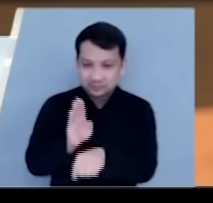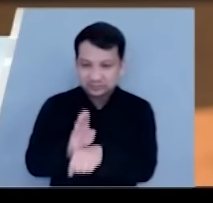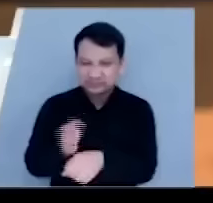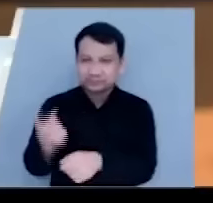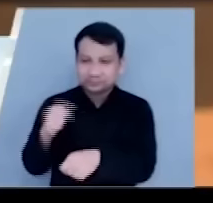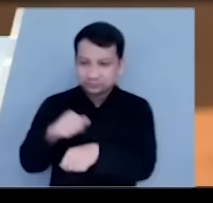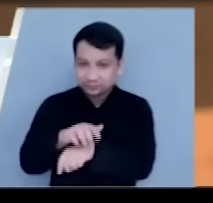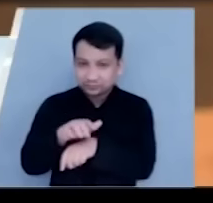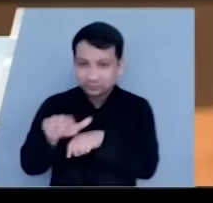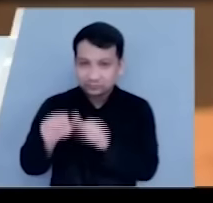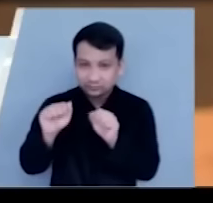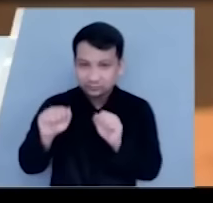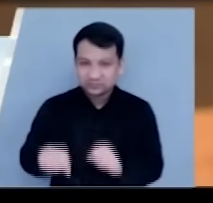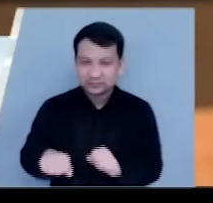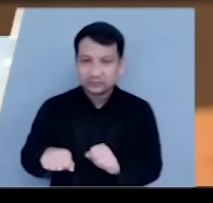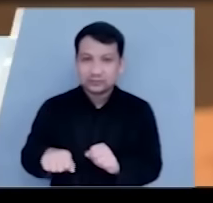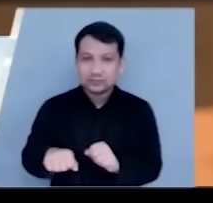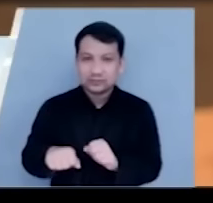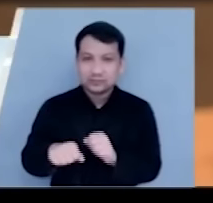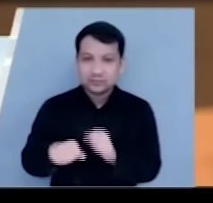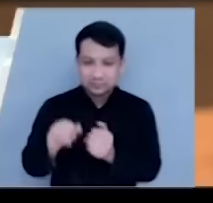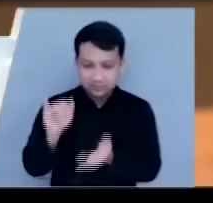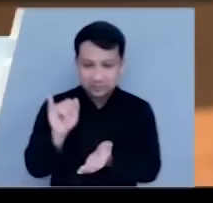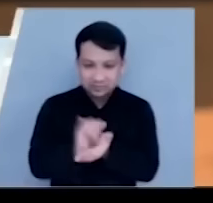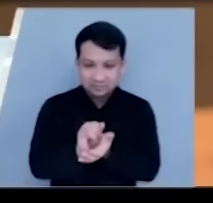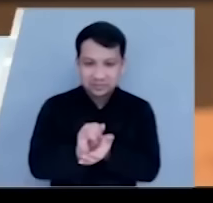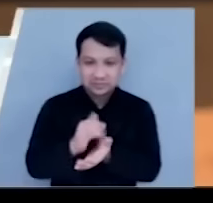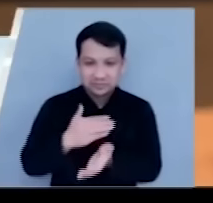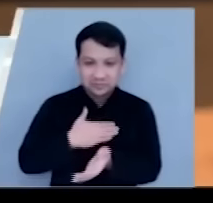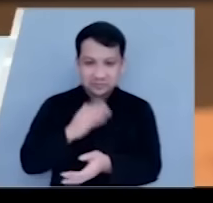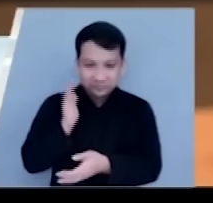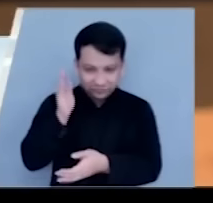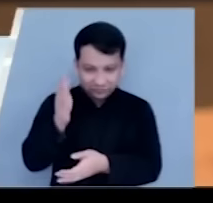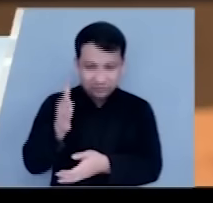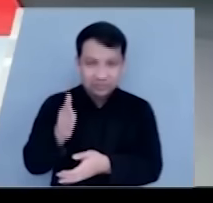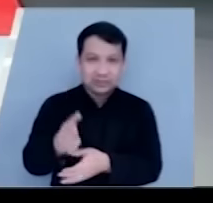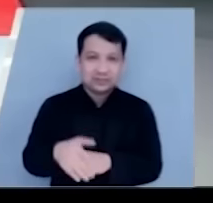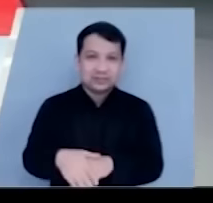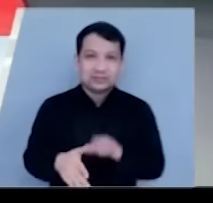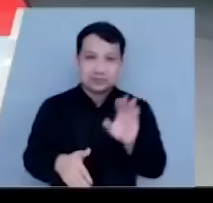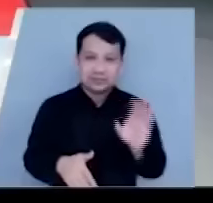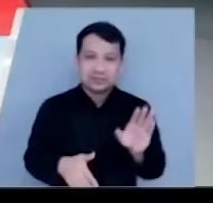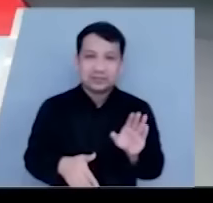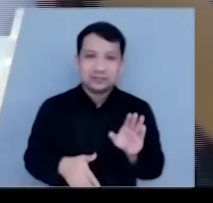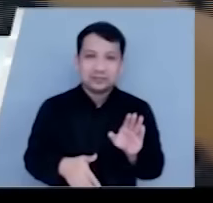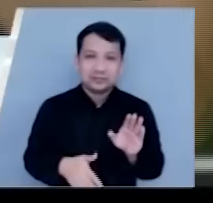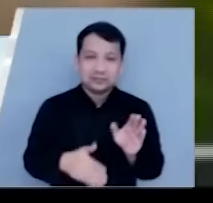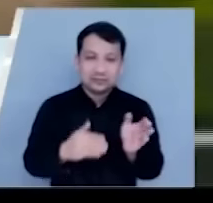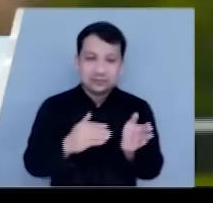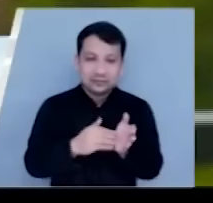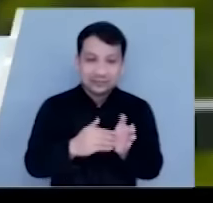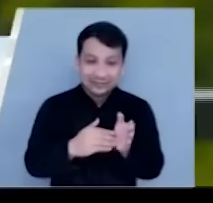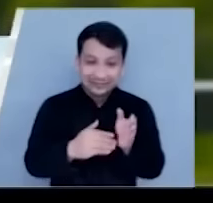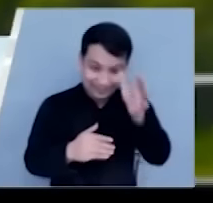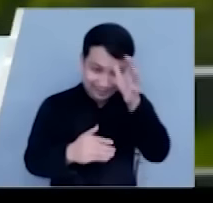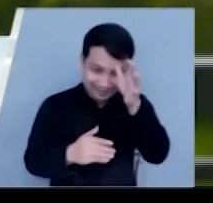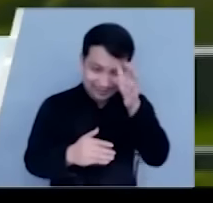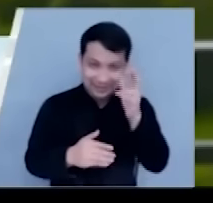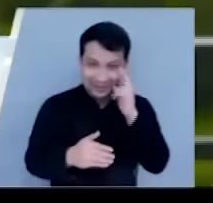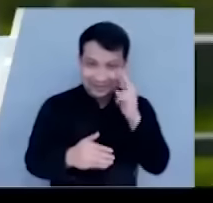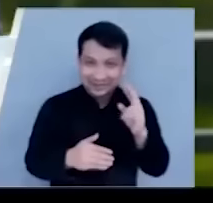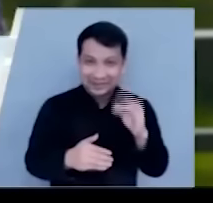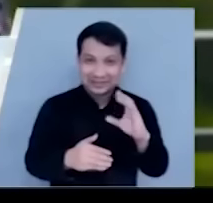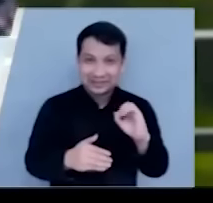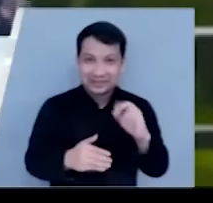kong pag-investan para sa future ko, yan po sina kay Doc RJ. Po, Tatay Richard. Pero sa nalalapit